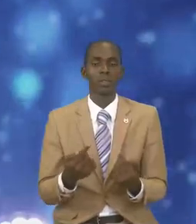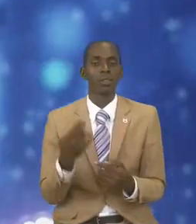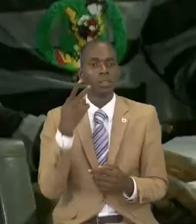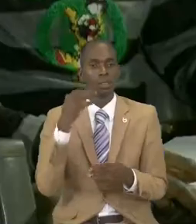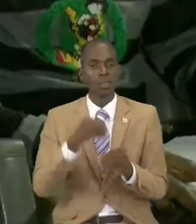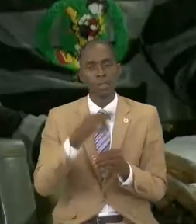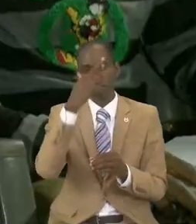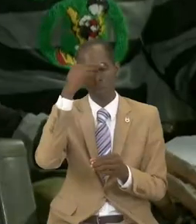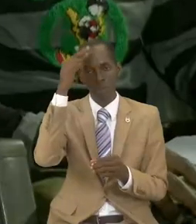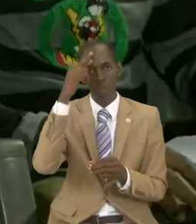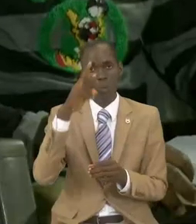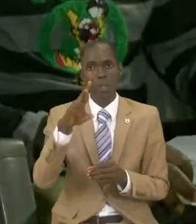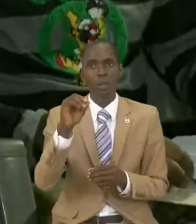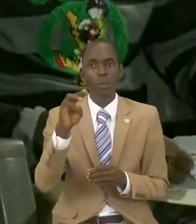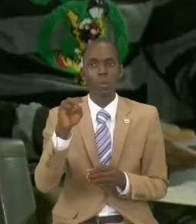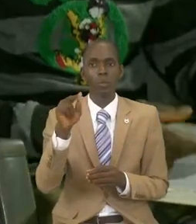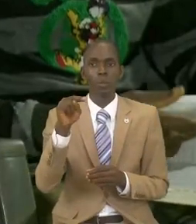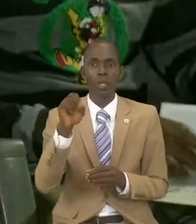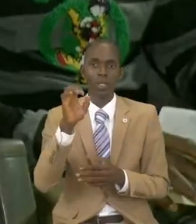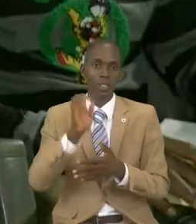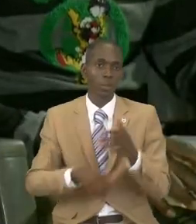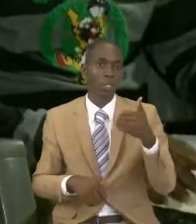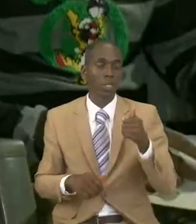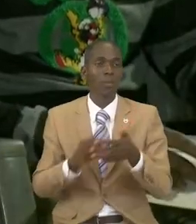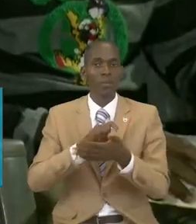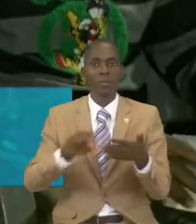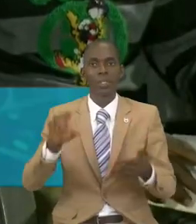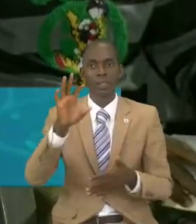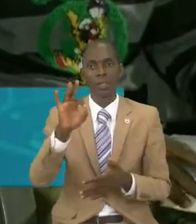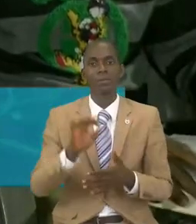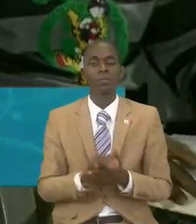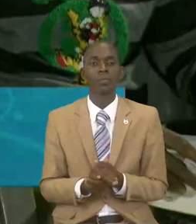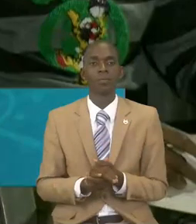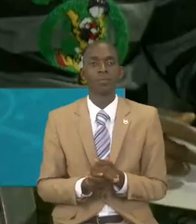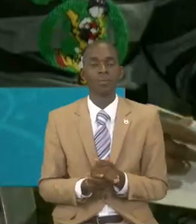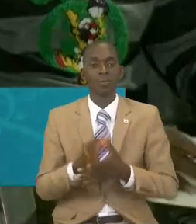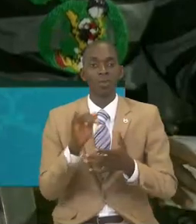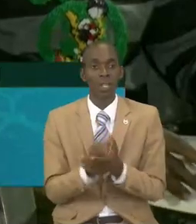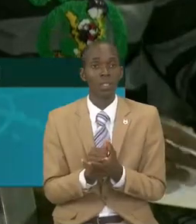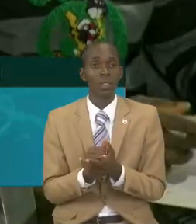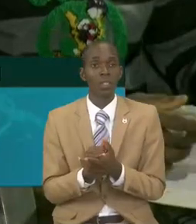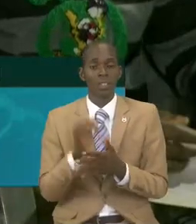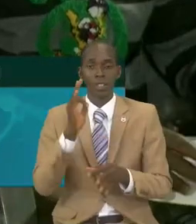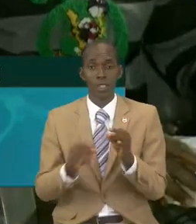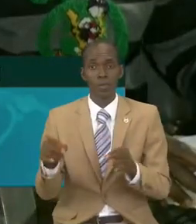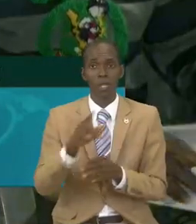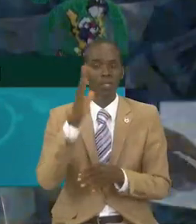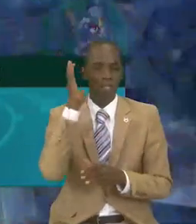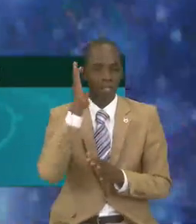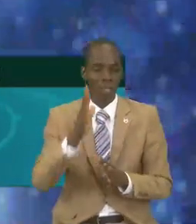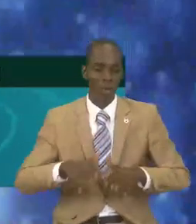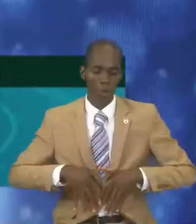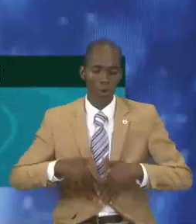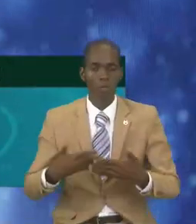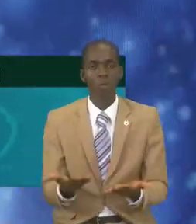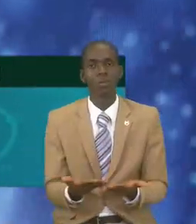10, verset 9. Romains chapitre 10, verset 9. Si tu confesses